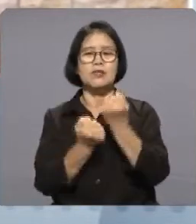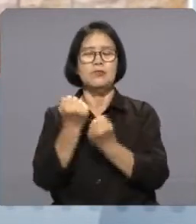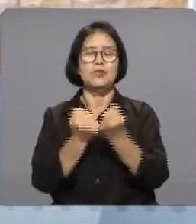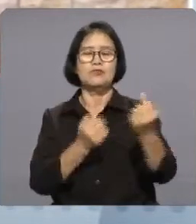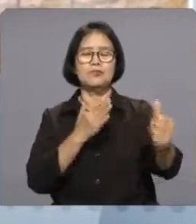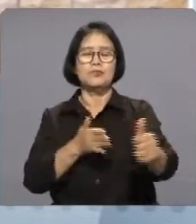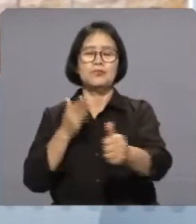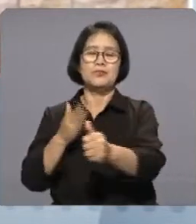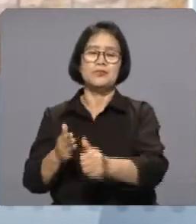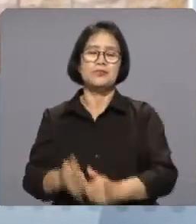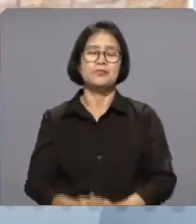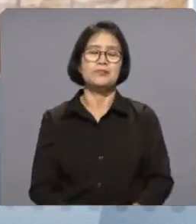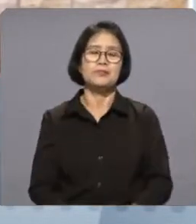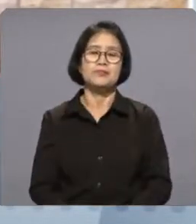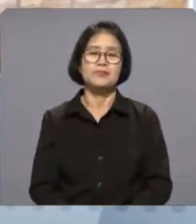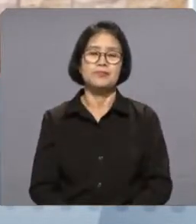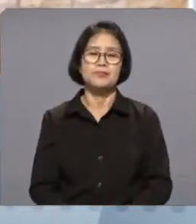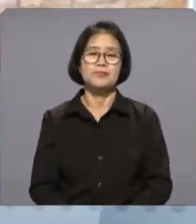설명해 주시죠.